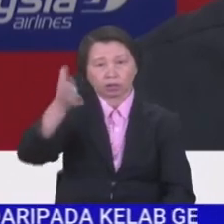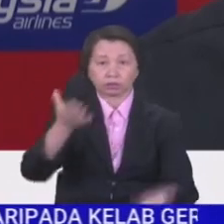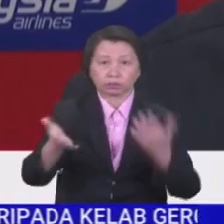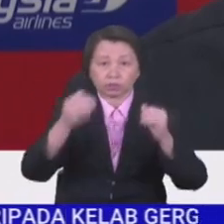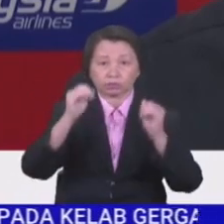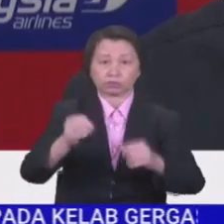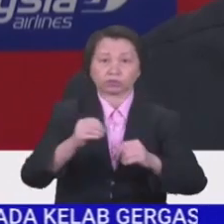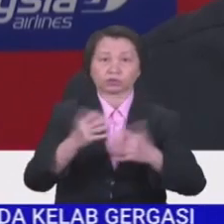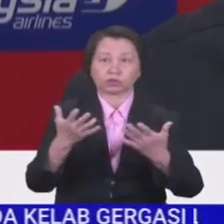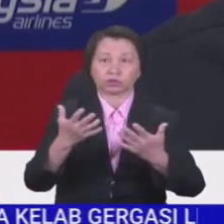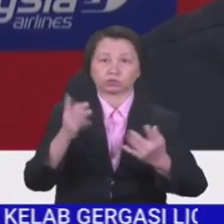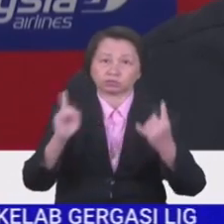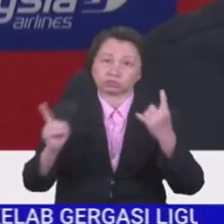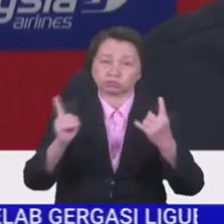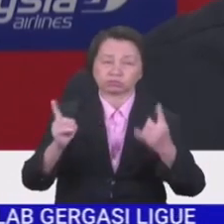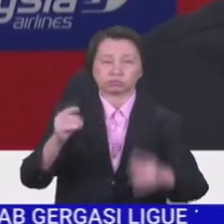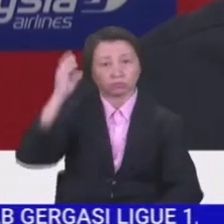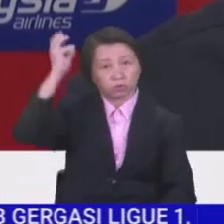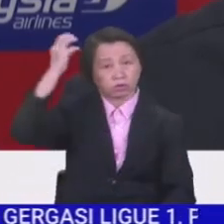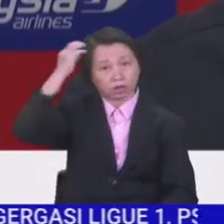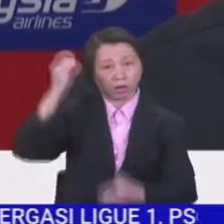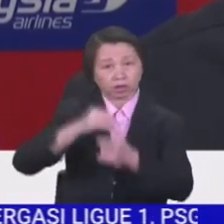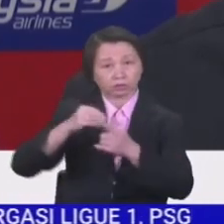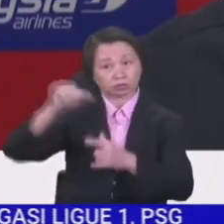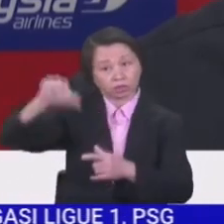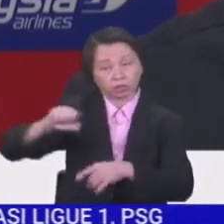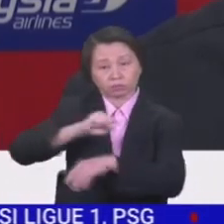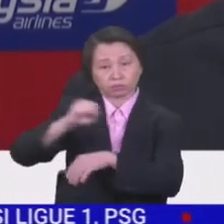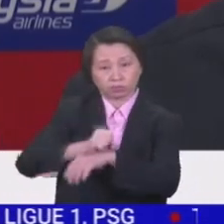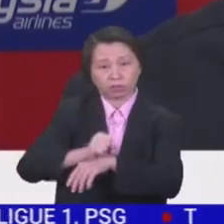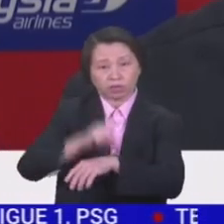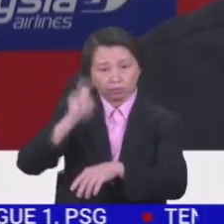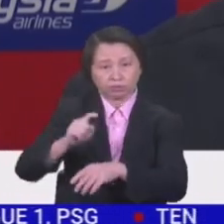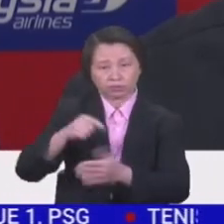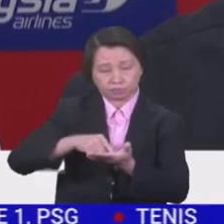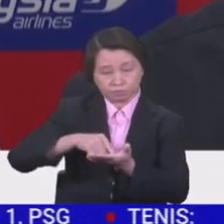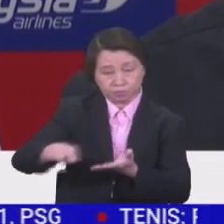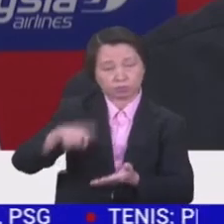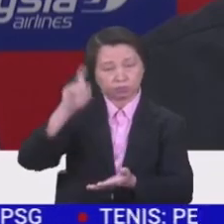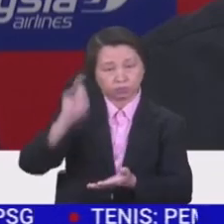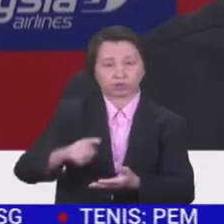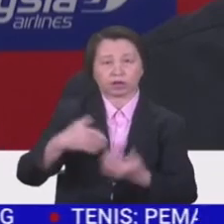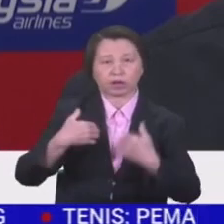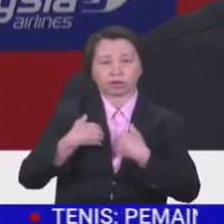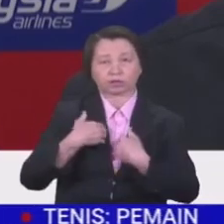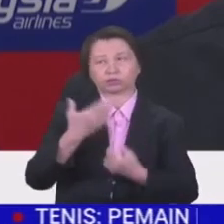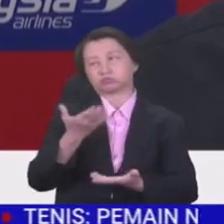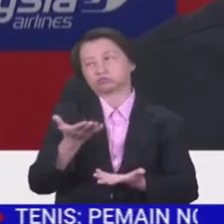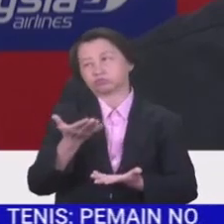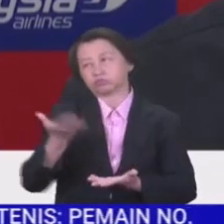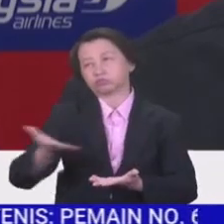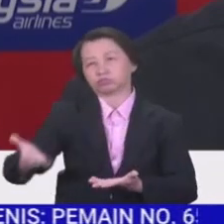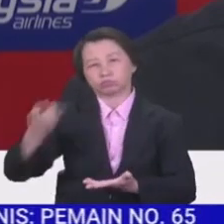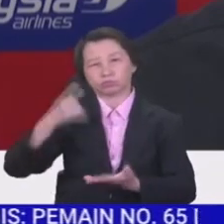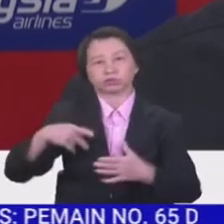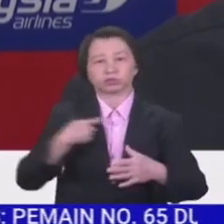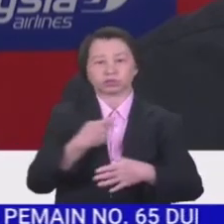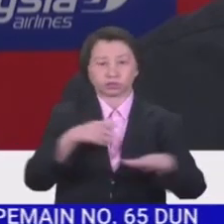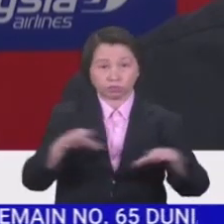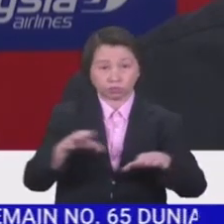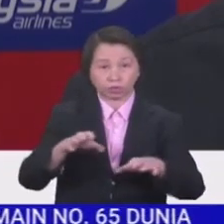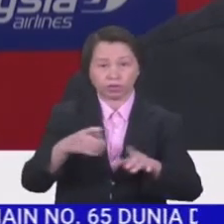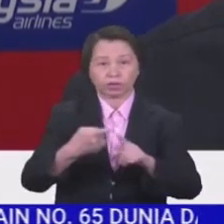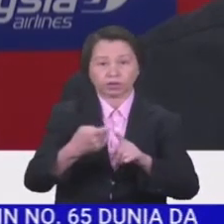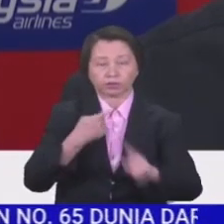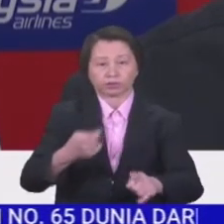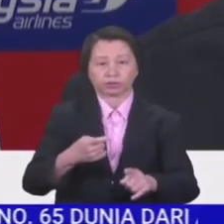boleh draw dengan Laos, you kalah dengan Singapura. You nak go big, you kena spend. Dan lepas tu, you kena ada something untuk kita buat. Dari